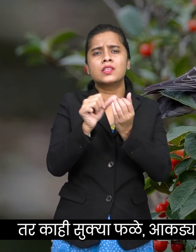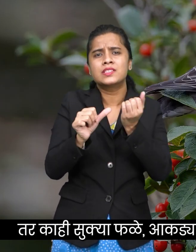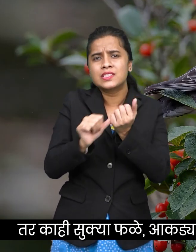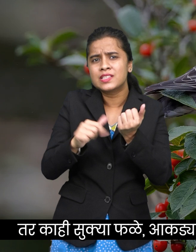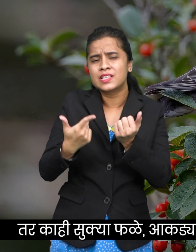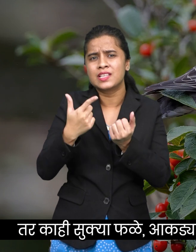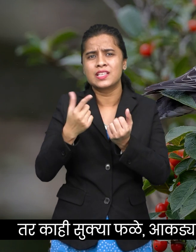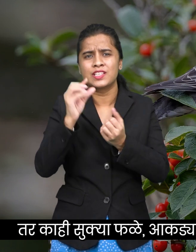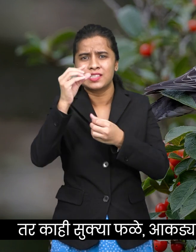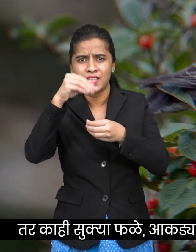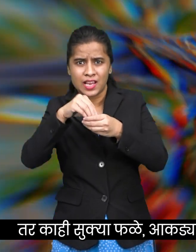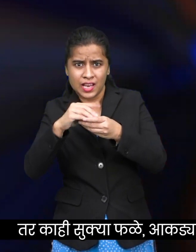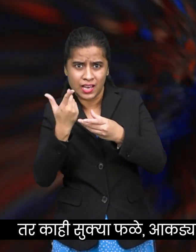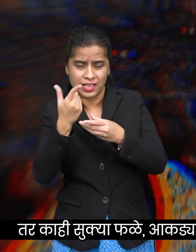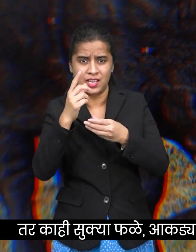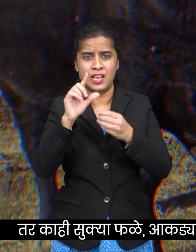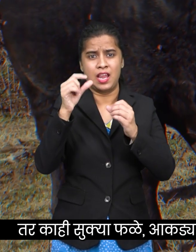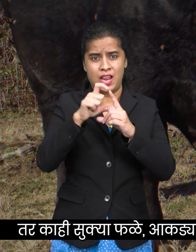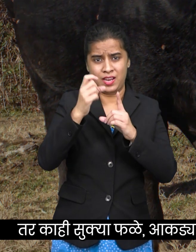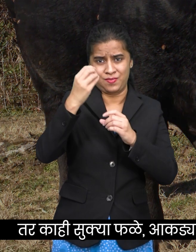आणि केसाळ भागांसारख्या विशिष्ट